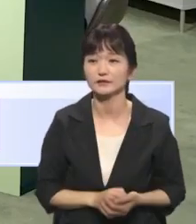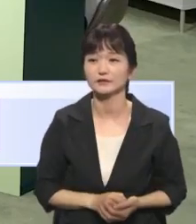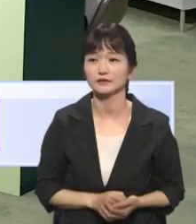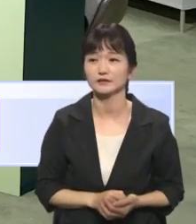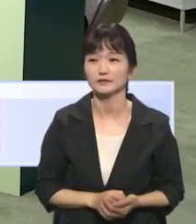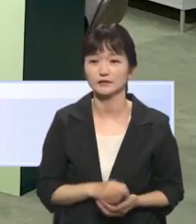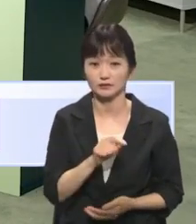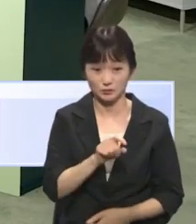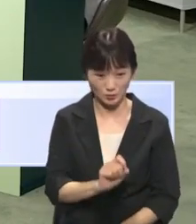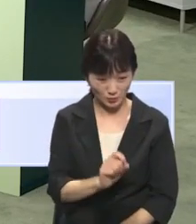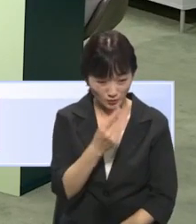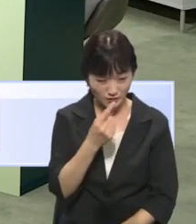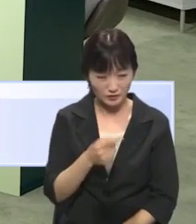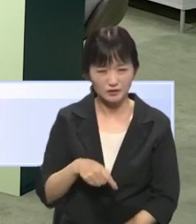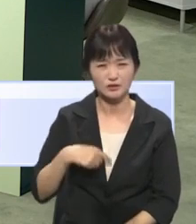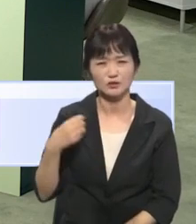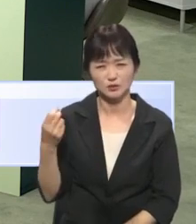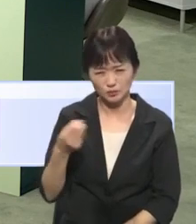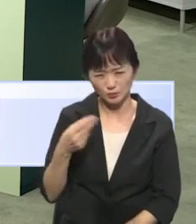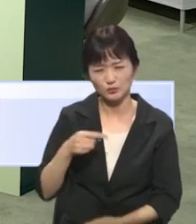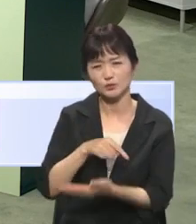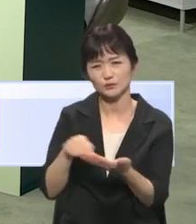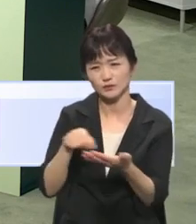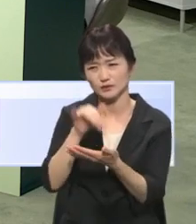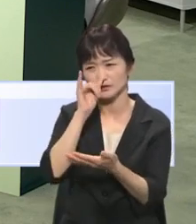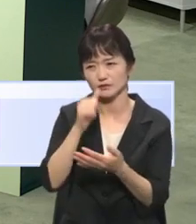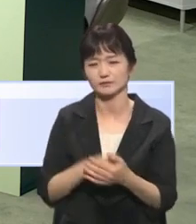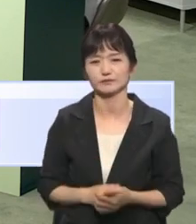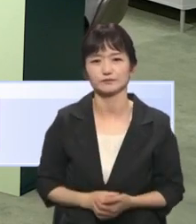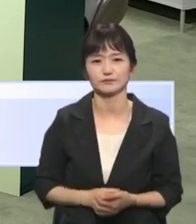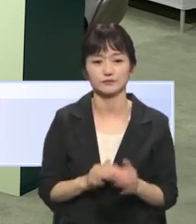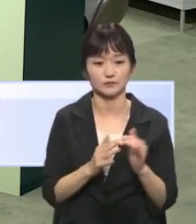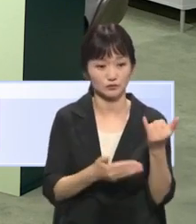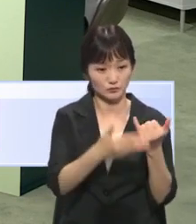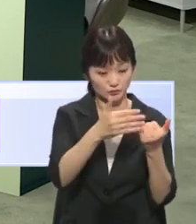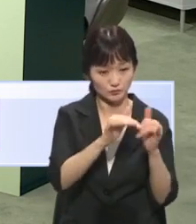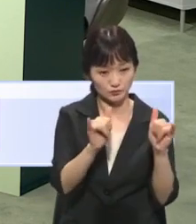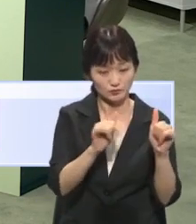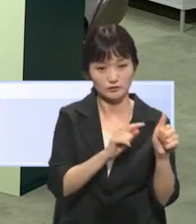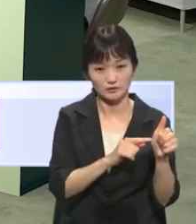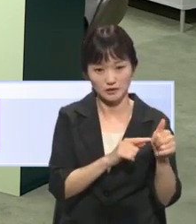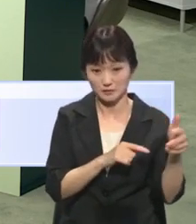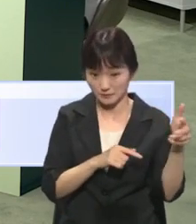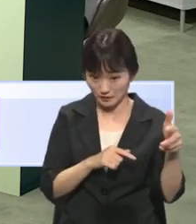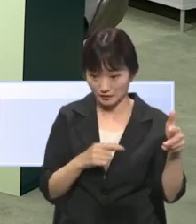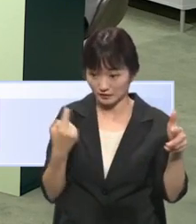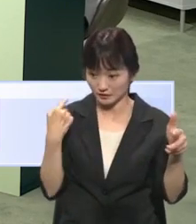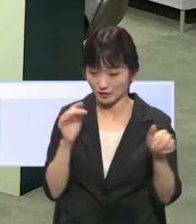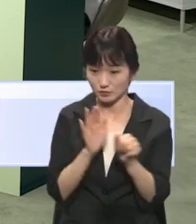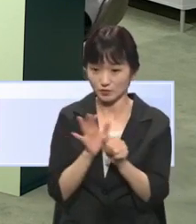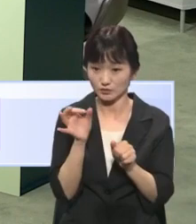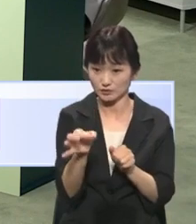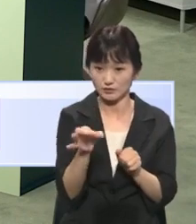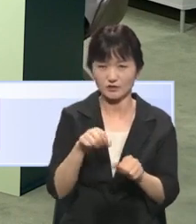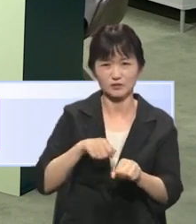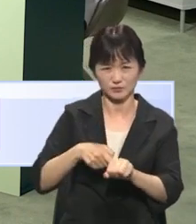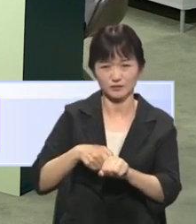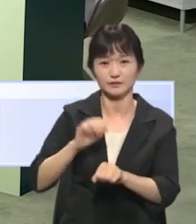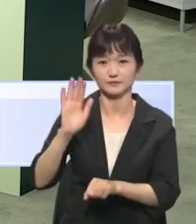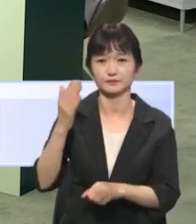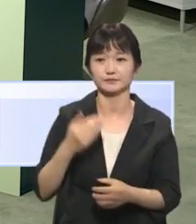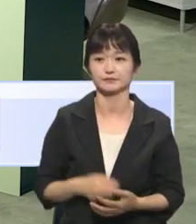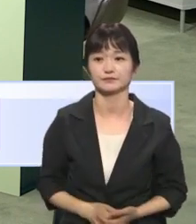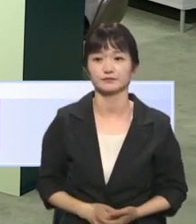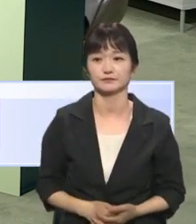계속 2차 피해가 발생하다 보니까 네. 이거 주는 사람, 뭐 후원하는 사람까지 같이 좀 뭔가 처벌해야 된다 뭐 이런 얘기까지 지금 해주신 저도 건데 1차